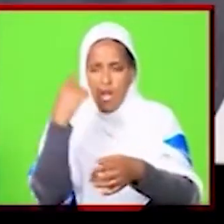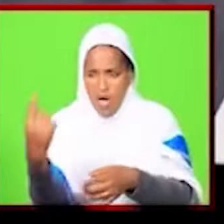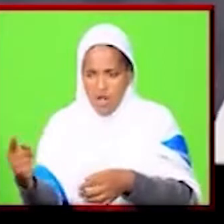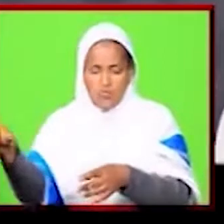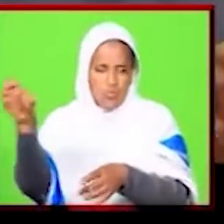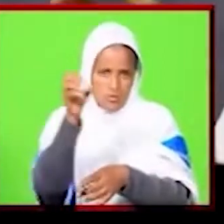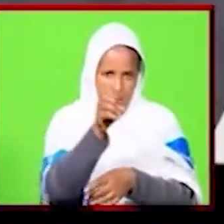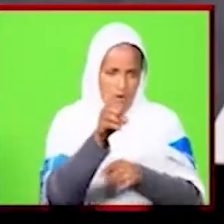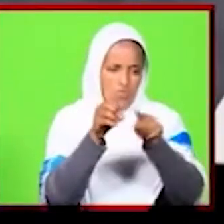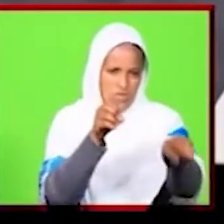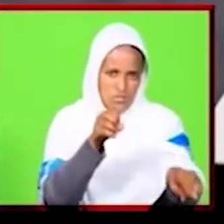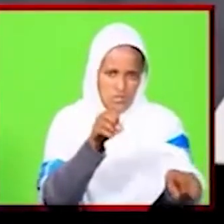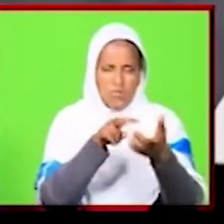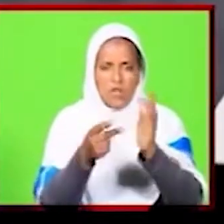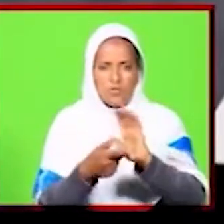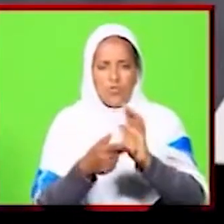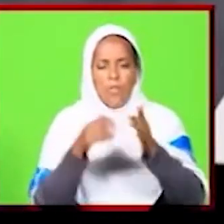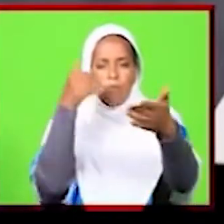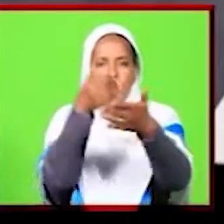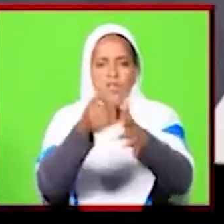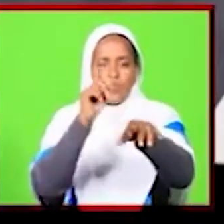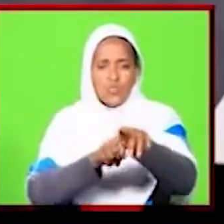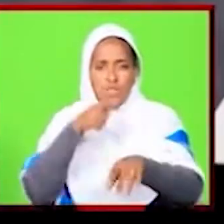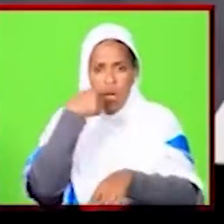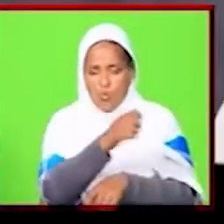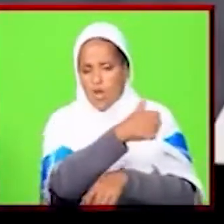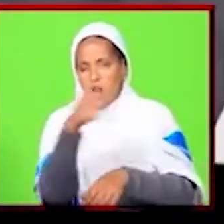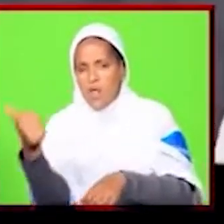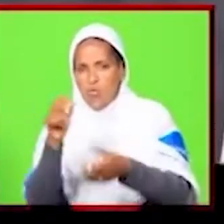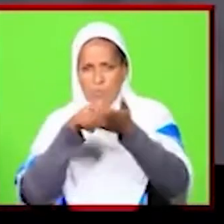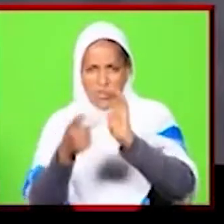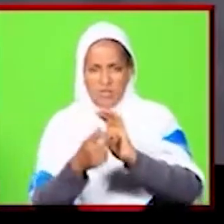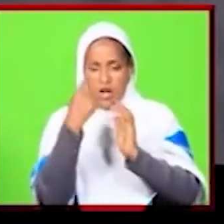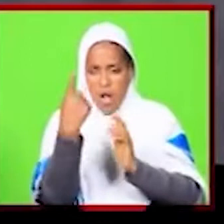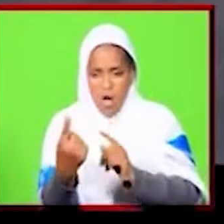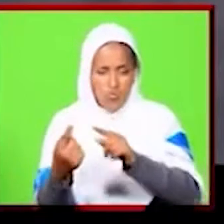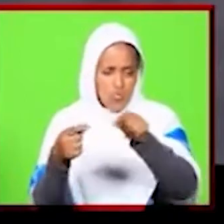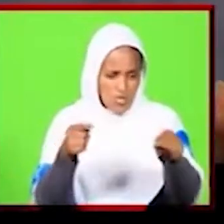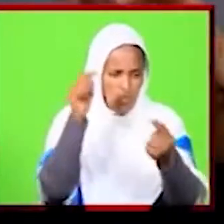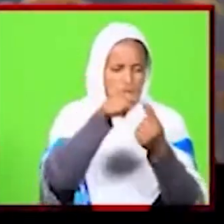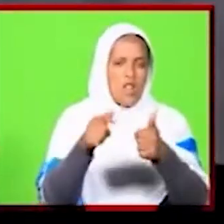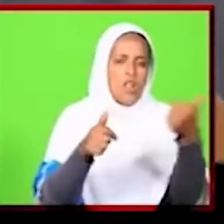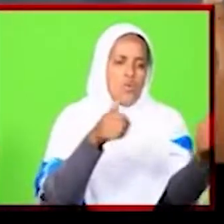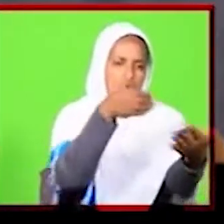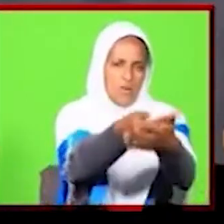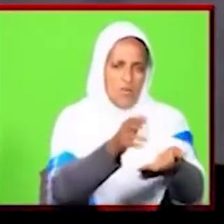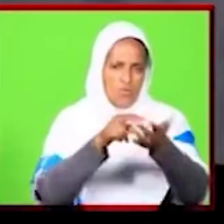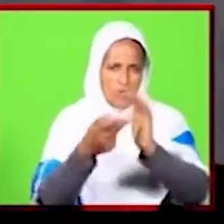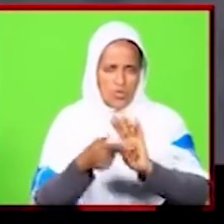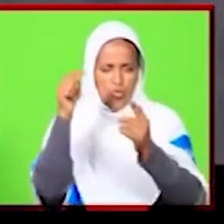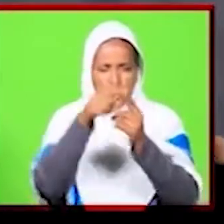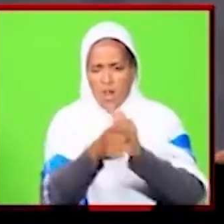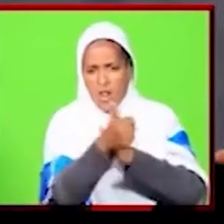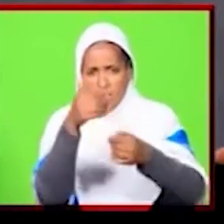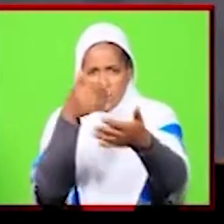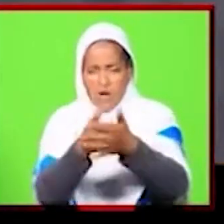ስለዚህ ሲወጡ ያለው ከአንደኛዋ ሲወጡ ማለት ነው። በቀረቡ ጊዜ ያለው ደግሞ ከሌላኛዋ፣ ምክንያቱም ከአንደኛዋ ሲወጡ ወደ